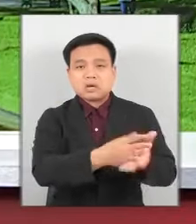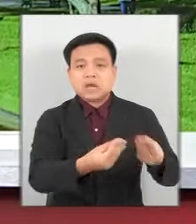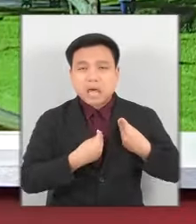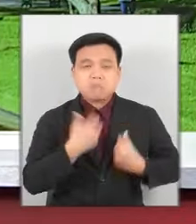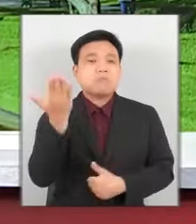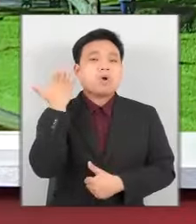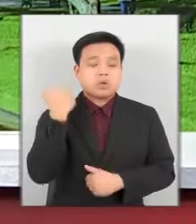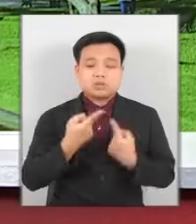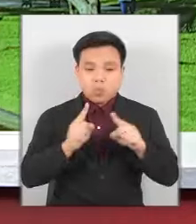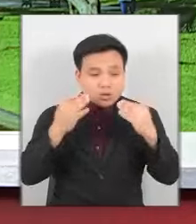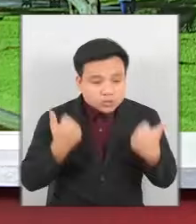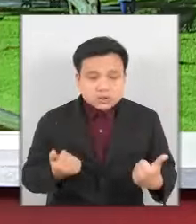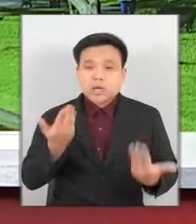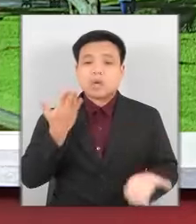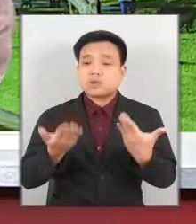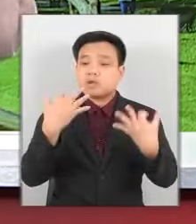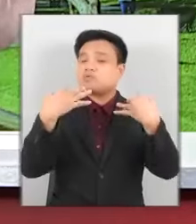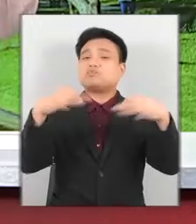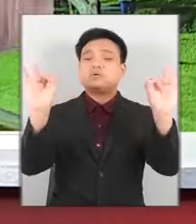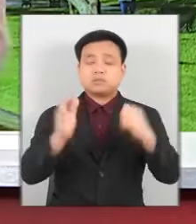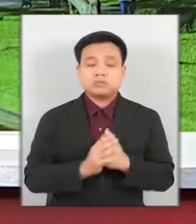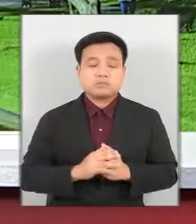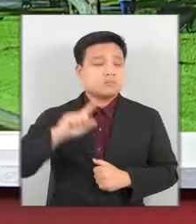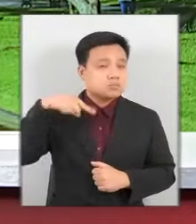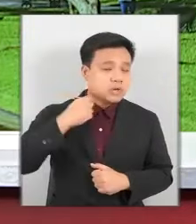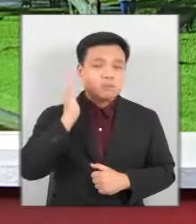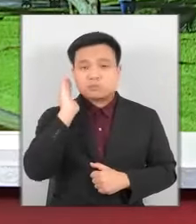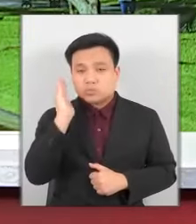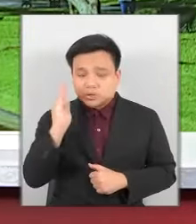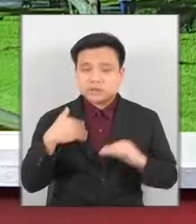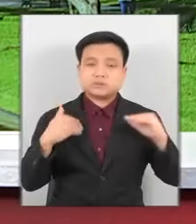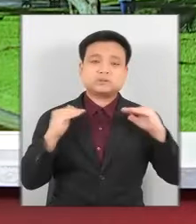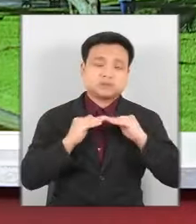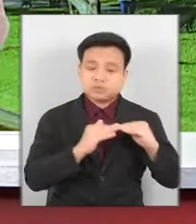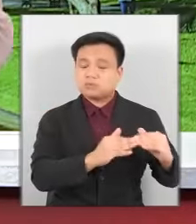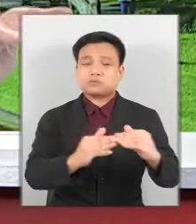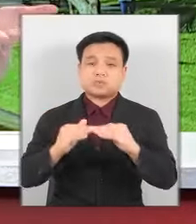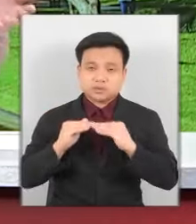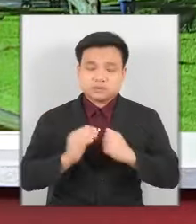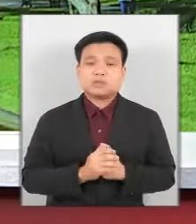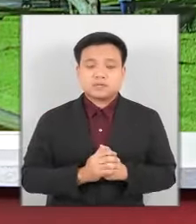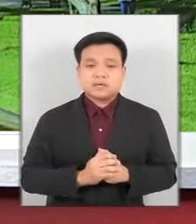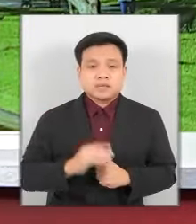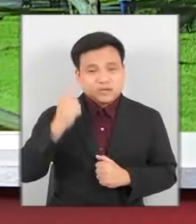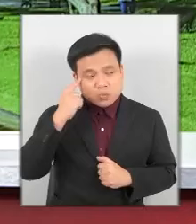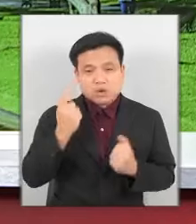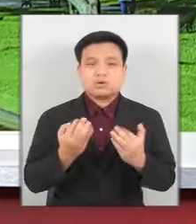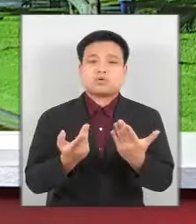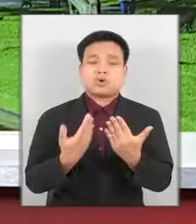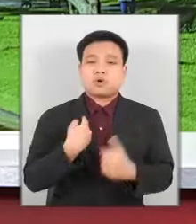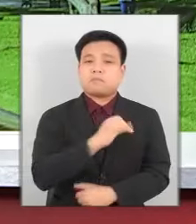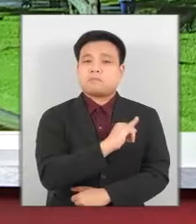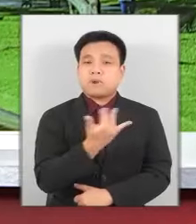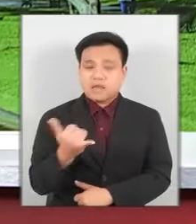ผู้บริหารนะคะแล้วก็การอนุมัติจากหน่วยงานที่เกี่ยวข้องด้วยนะคะโรงเรียนอื่นๆเดี๋ยวจะมีกระแสถ้าตามมาอีกในเรื่องของ